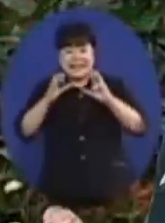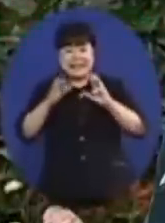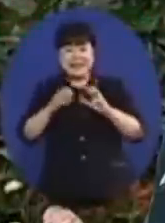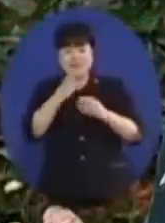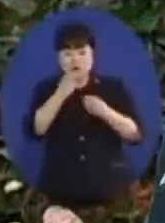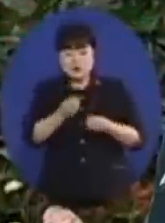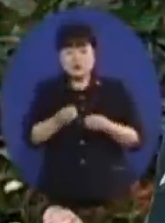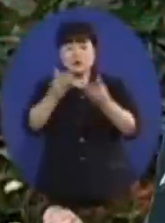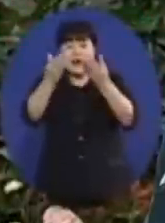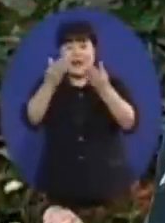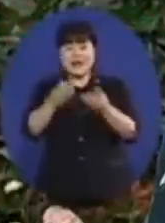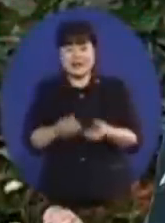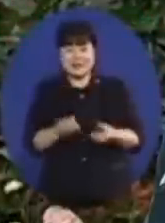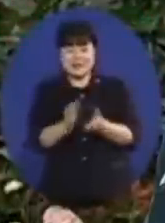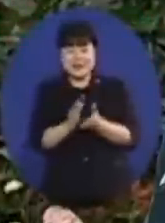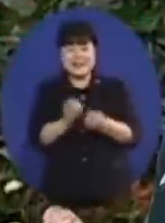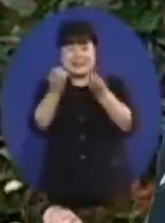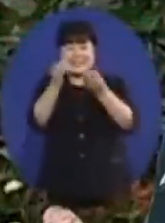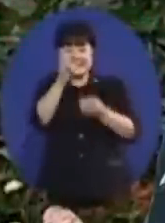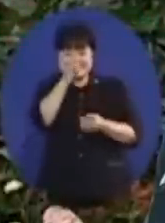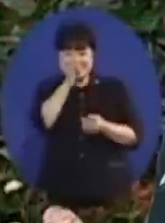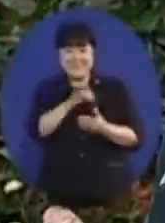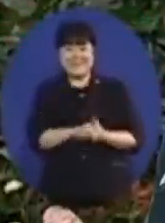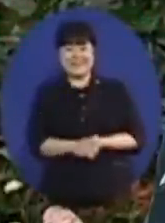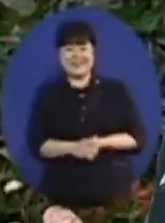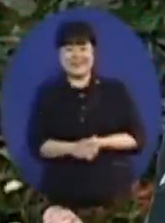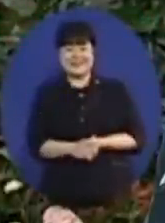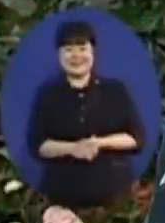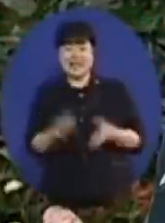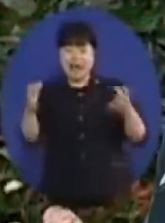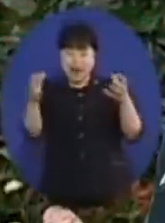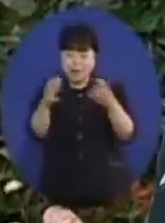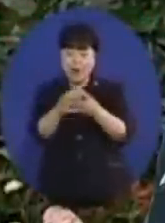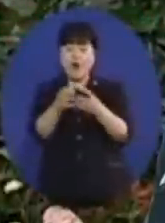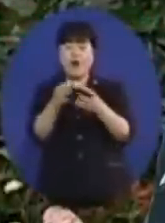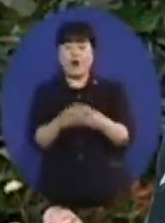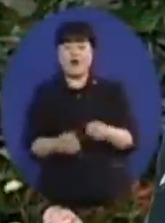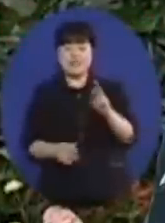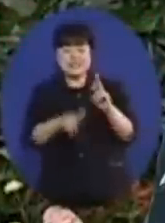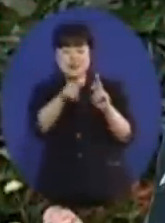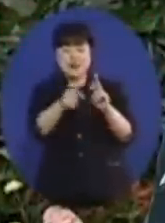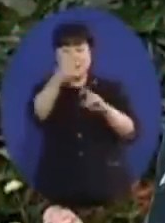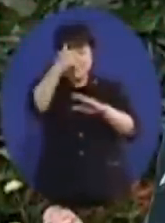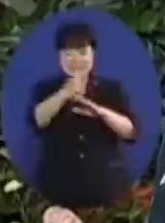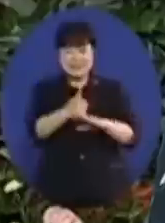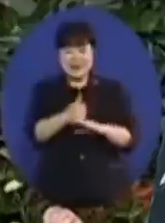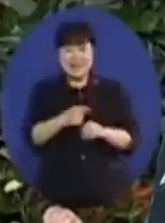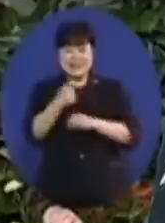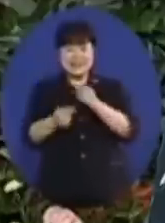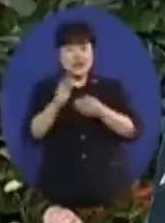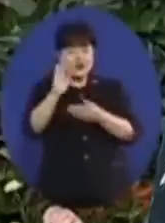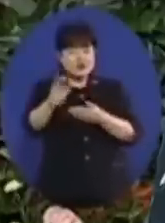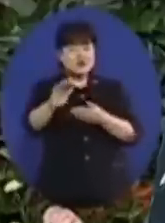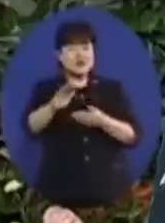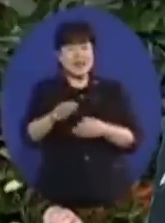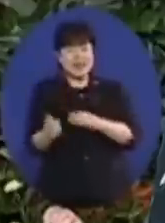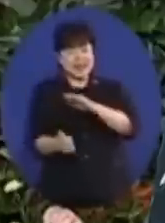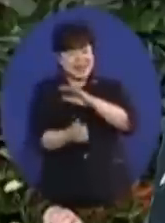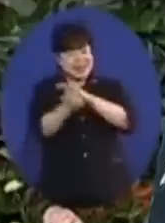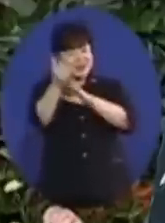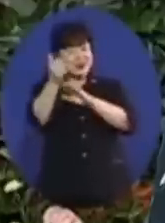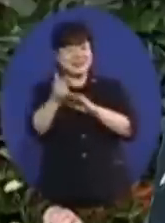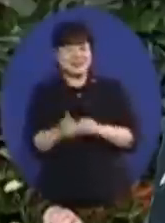망년 파티를 하는 경우에 그들은 다음에 이루어지길 원하는